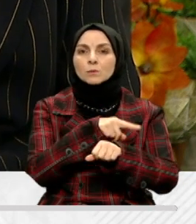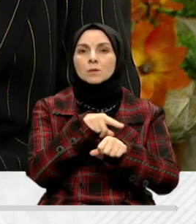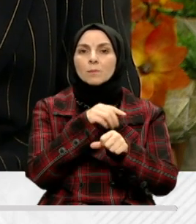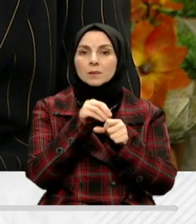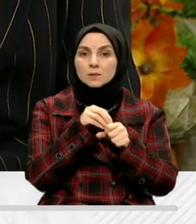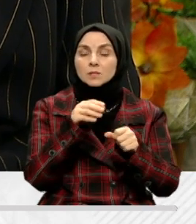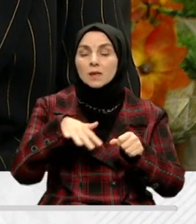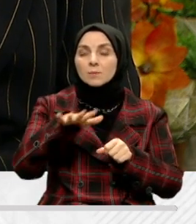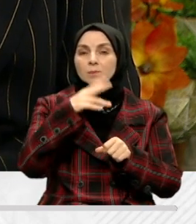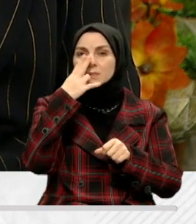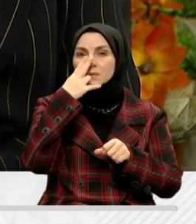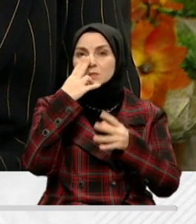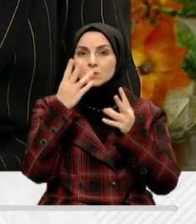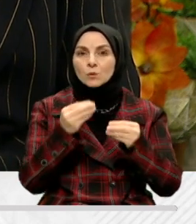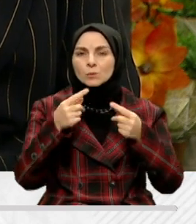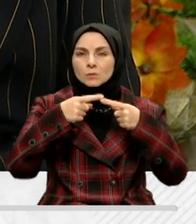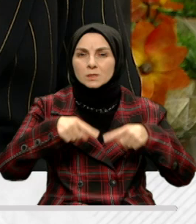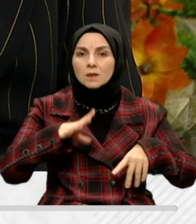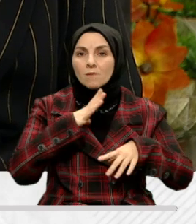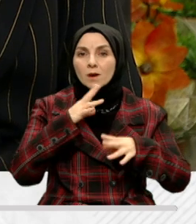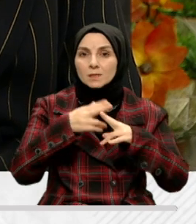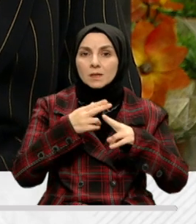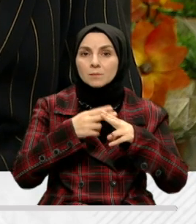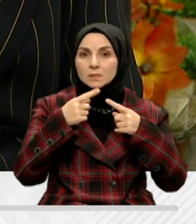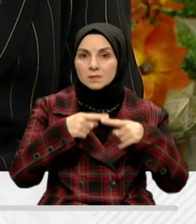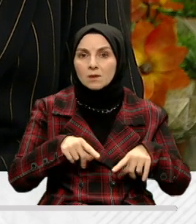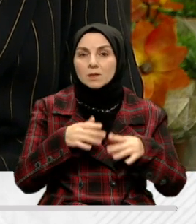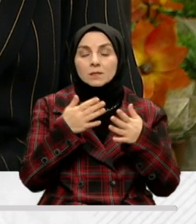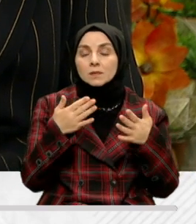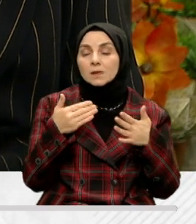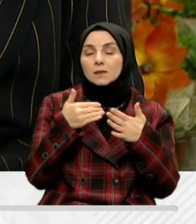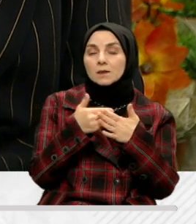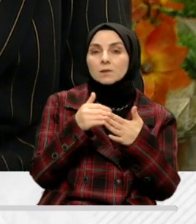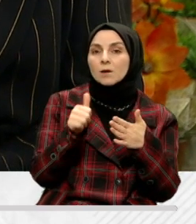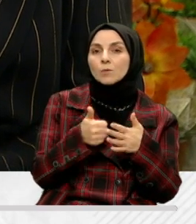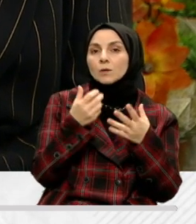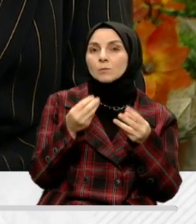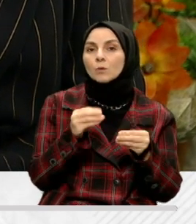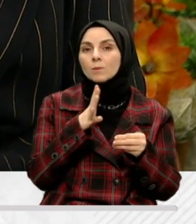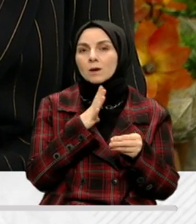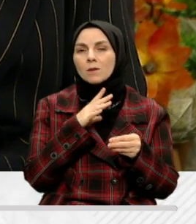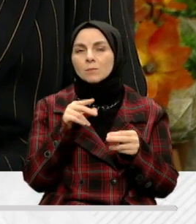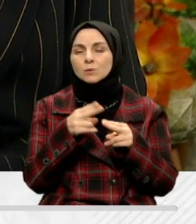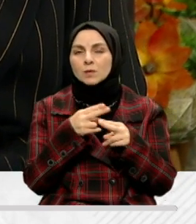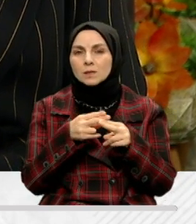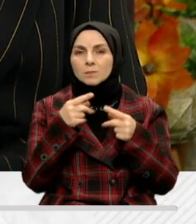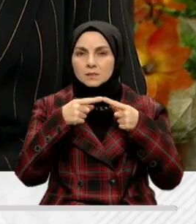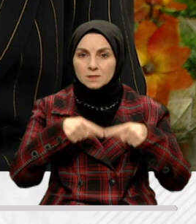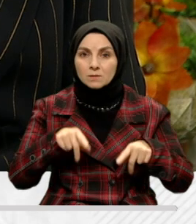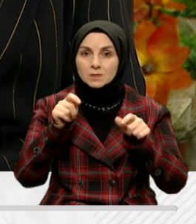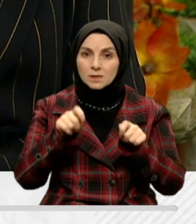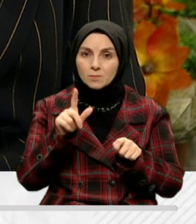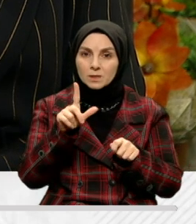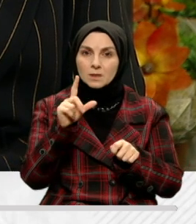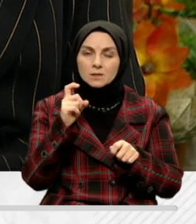alışık olduğu sınav çeşidi var ki deneme sınavları. Ne kadar önemliler, nasıl yaklaşılmalı bu deneme sınavlarına?